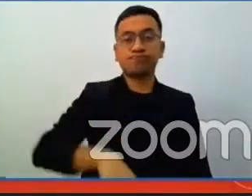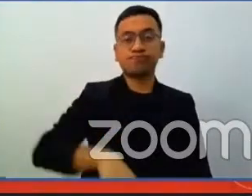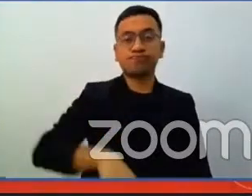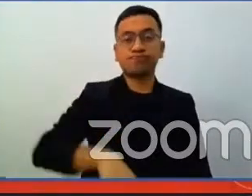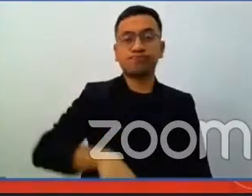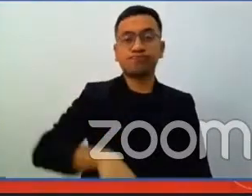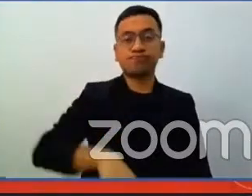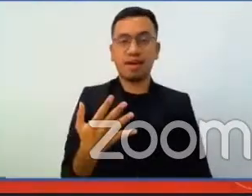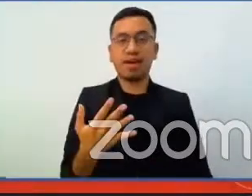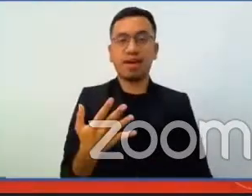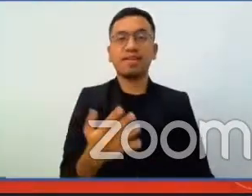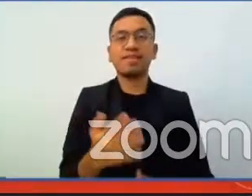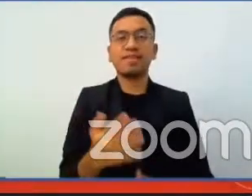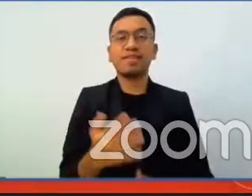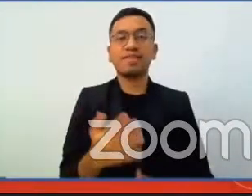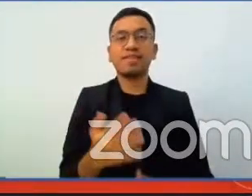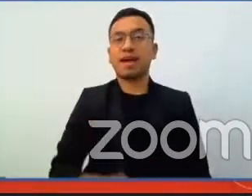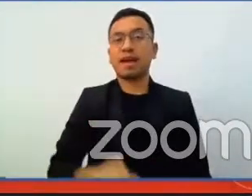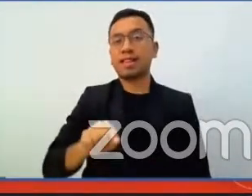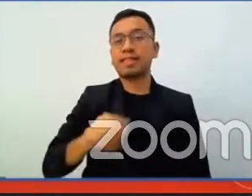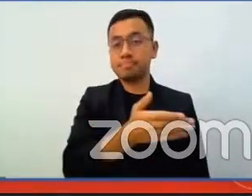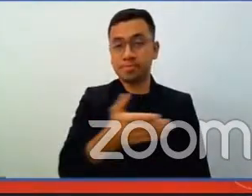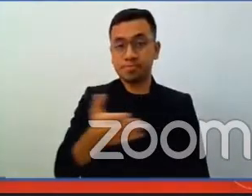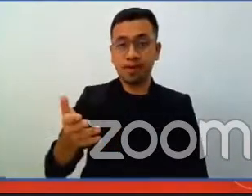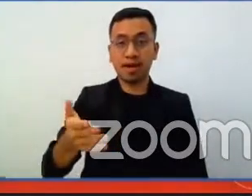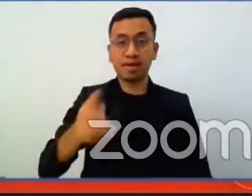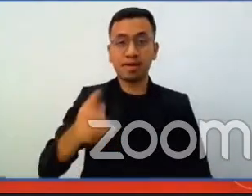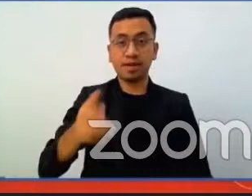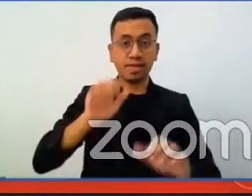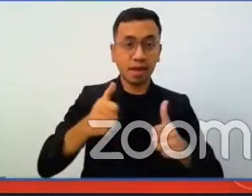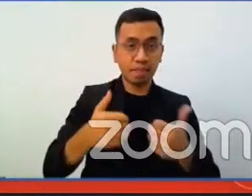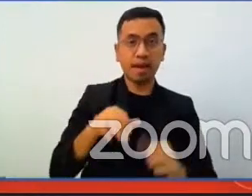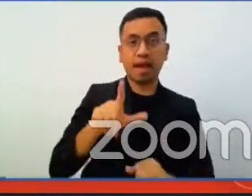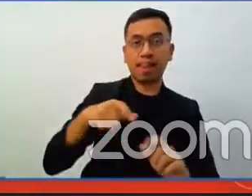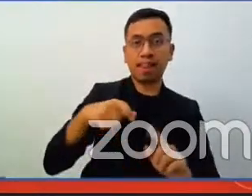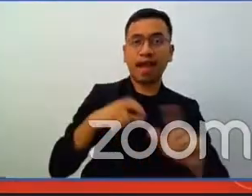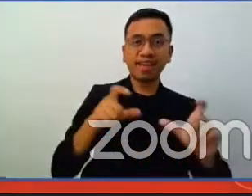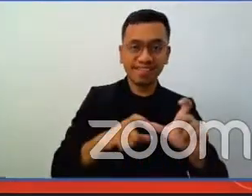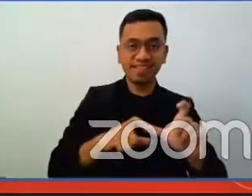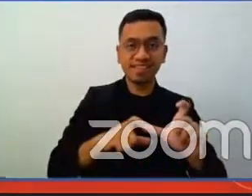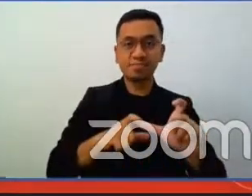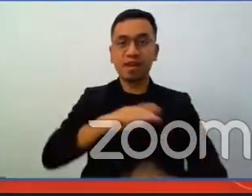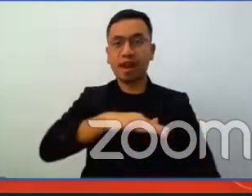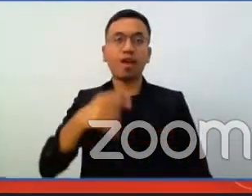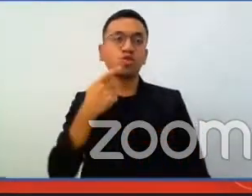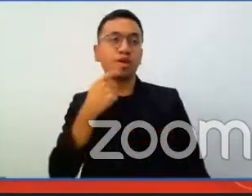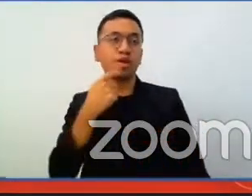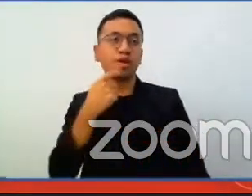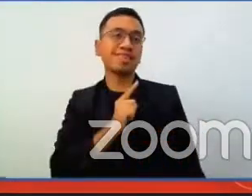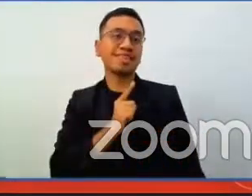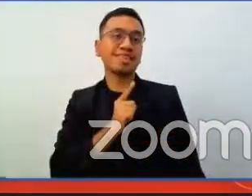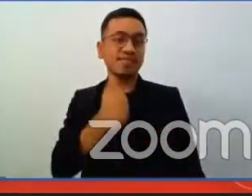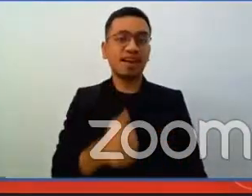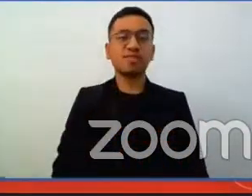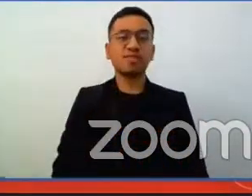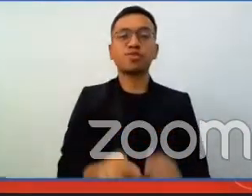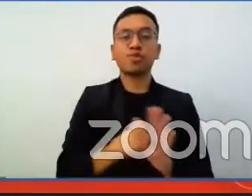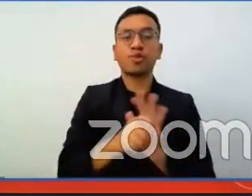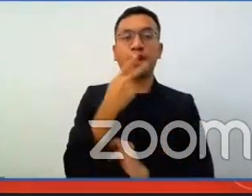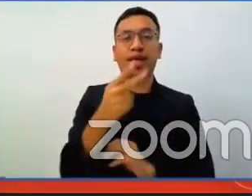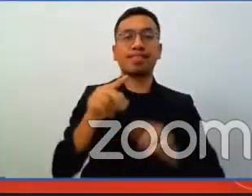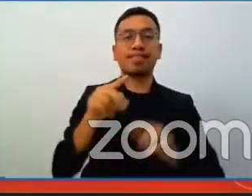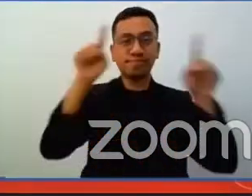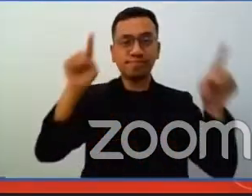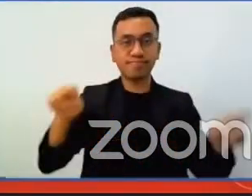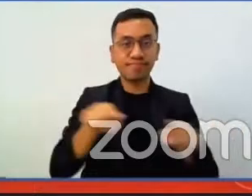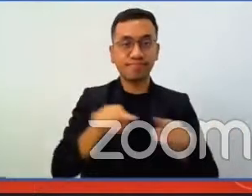baliknya berapa. Nah, tinggal nanti Bapak Ibu siapkan LKS-nya untuk anak-anak coba. Nah, seperti ini.